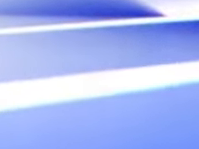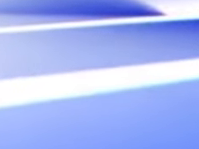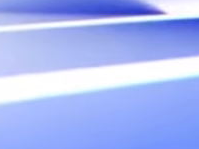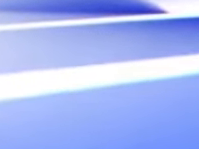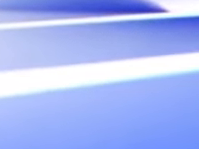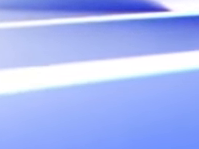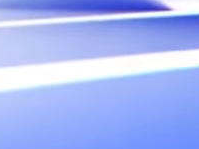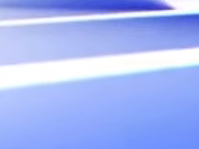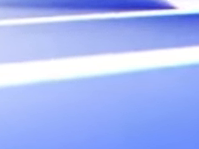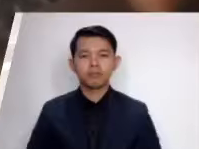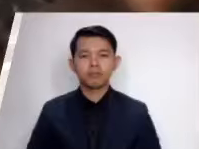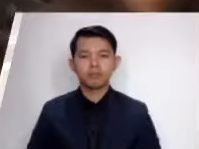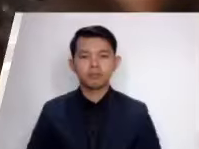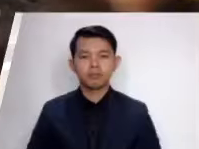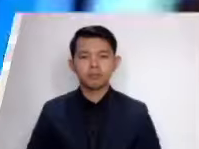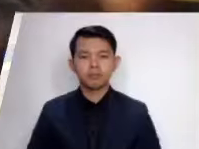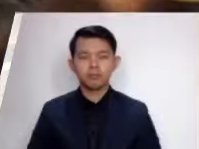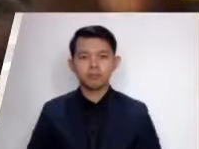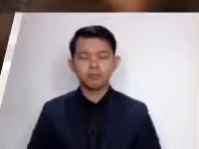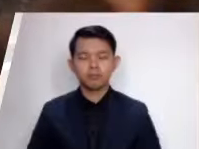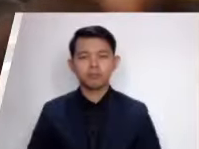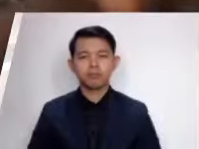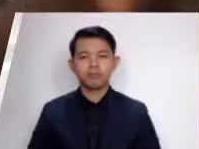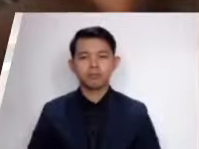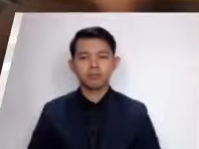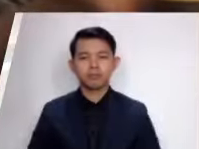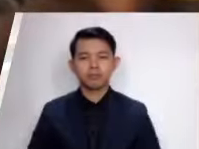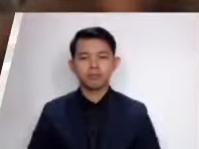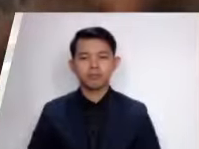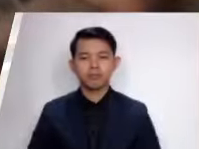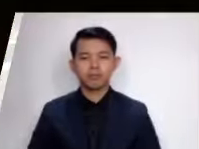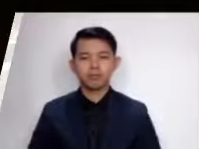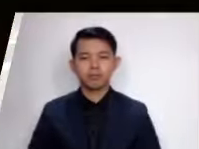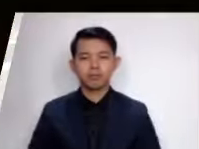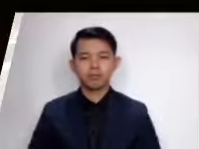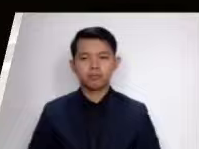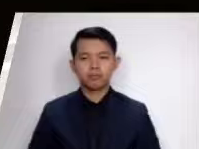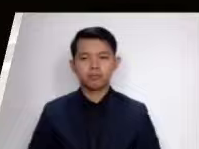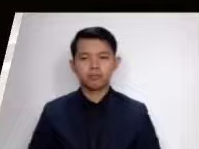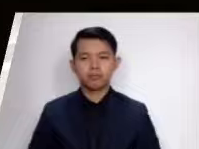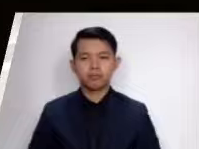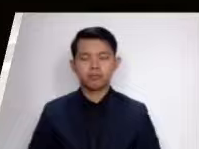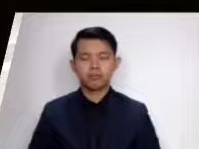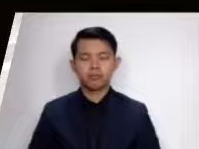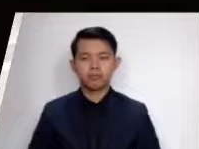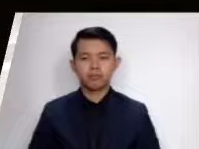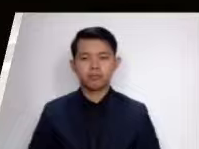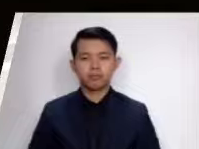Hey,